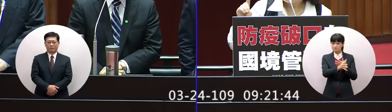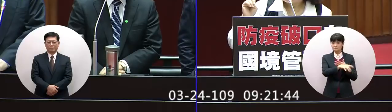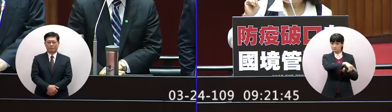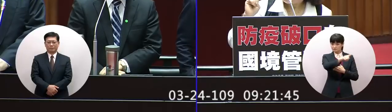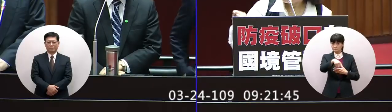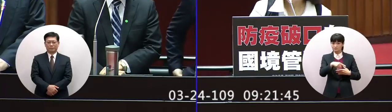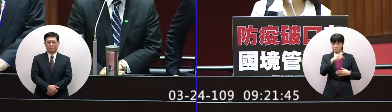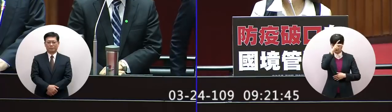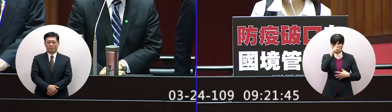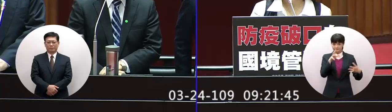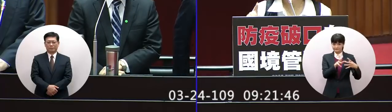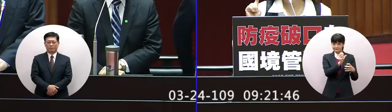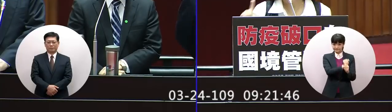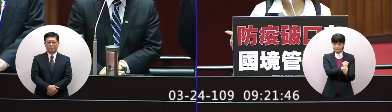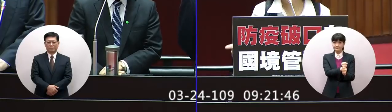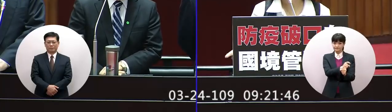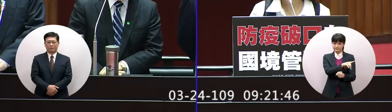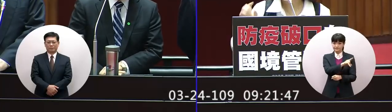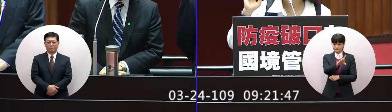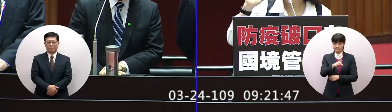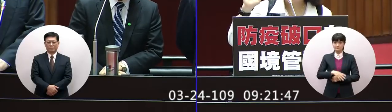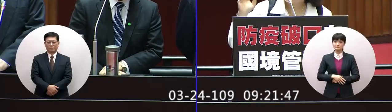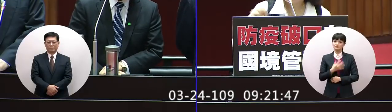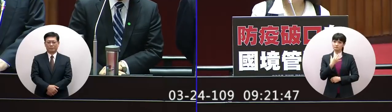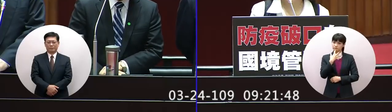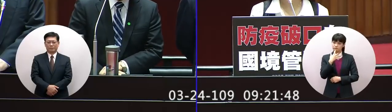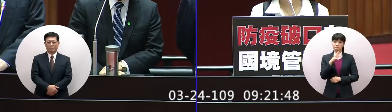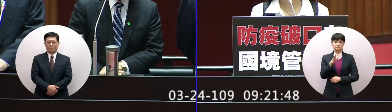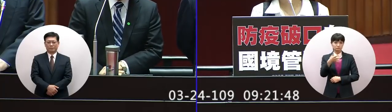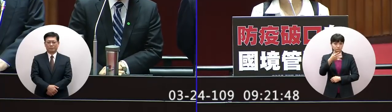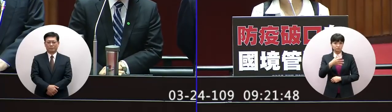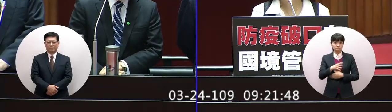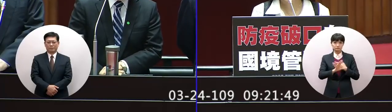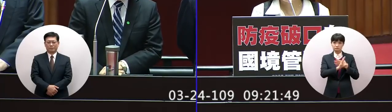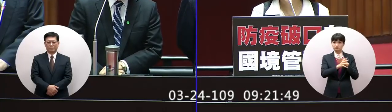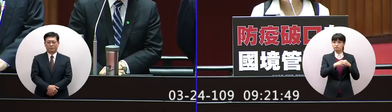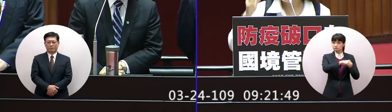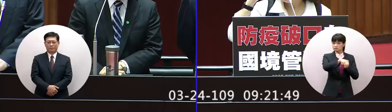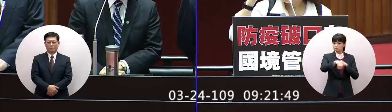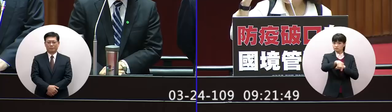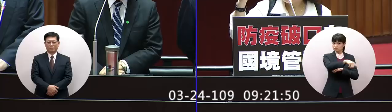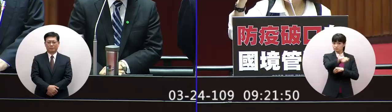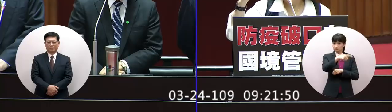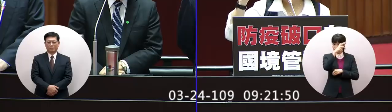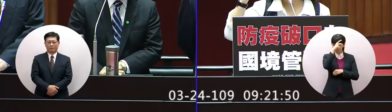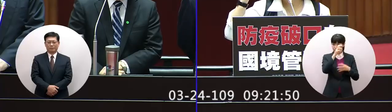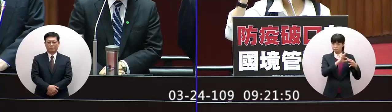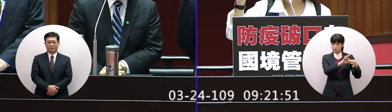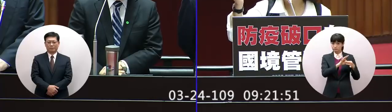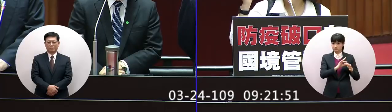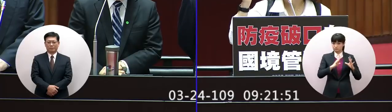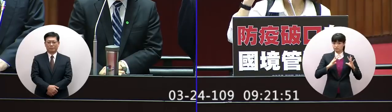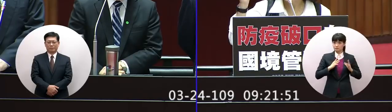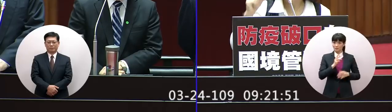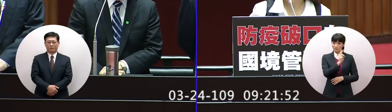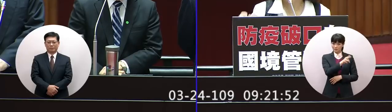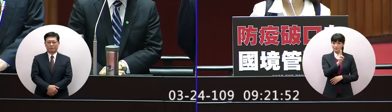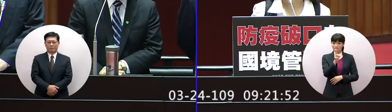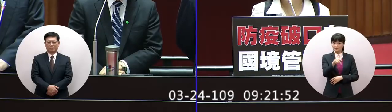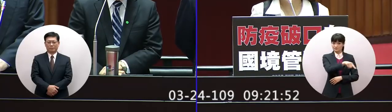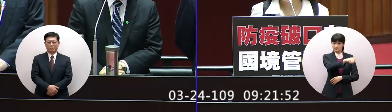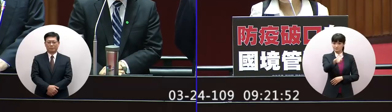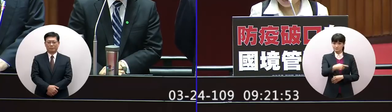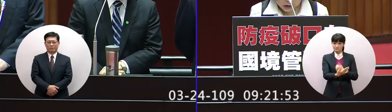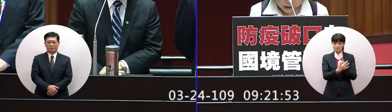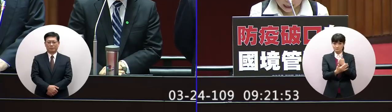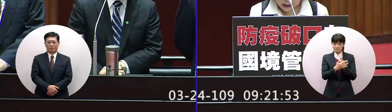作。为什么我们没有透过这些外管的警察联络官去寻找